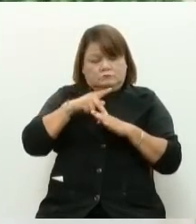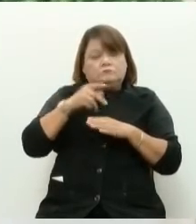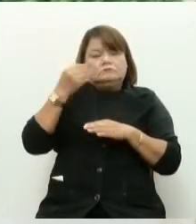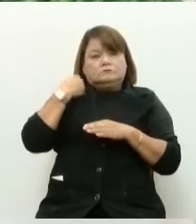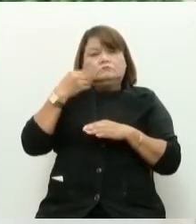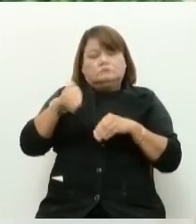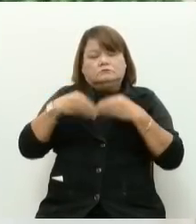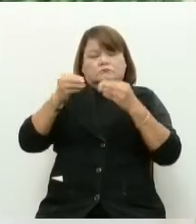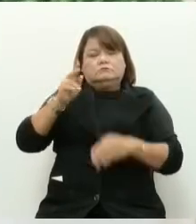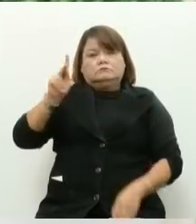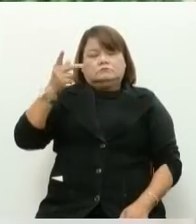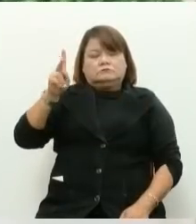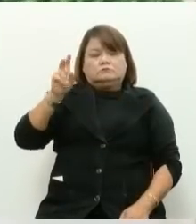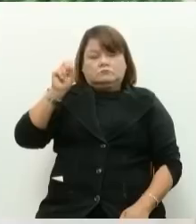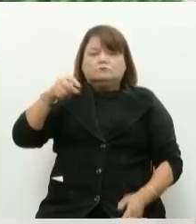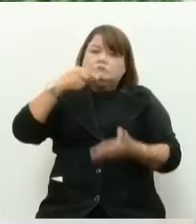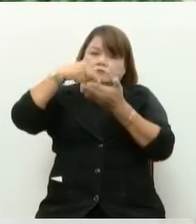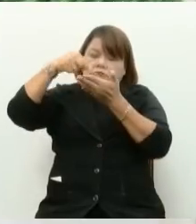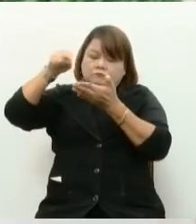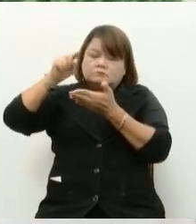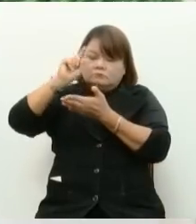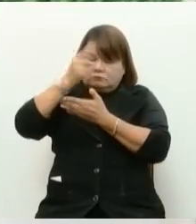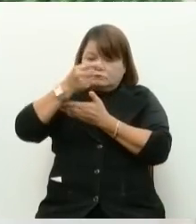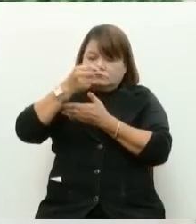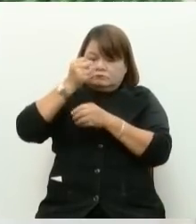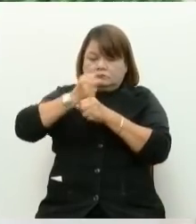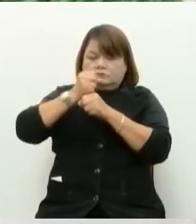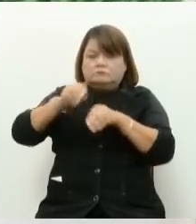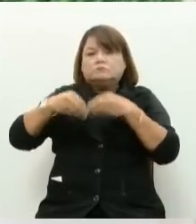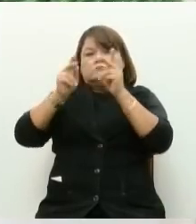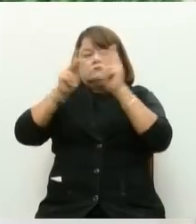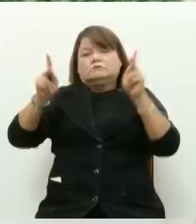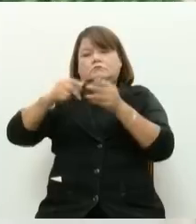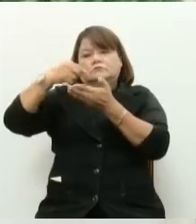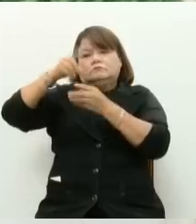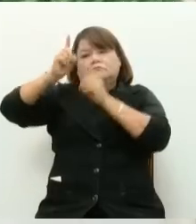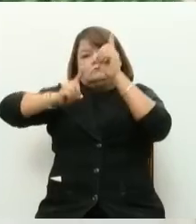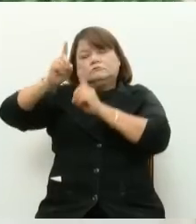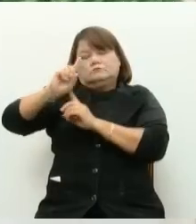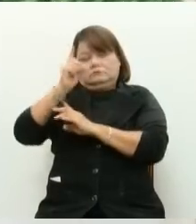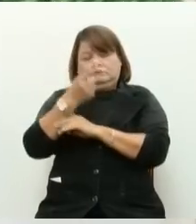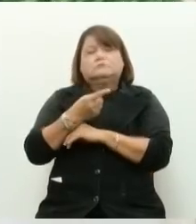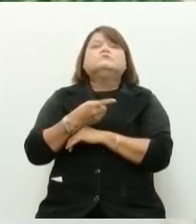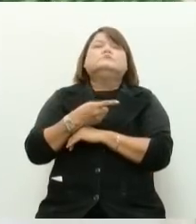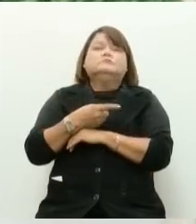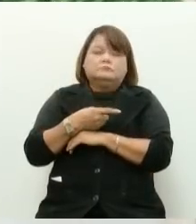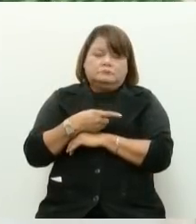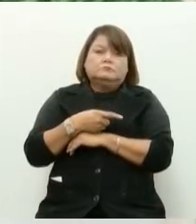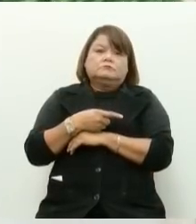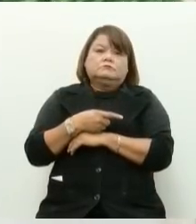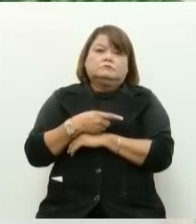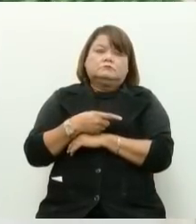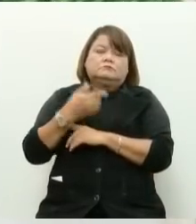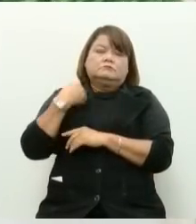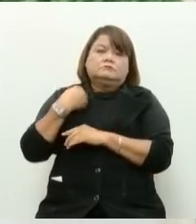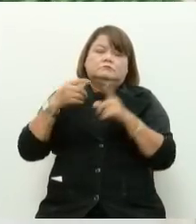ะครับเพื่อให้กกส.เนี่ยตรวจสอบแล้วก็ดำเนินการให้คณะกรรมการประเมินอีกครั้งหนึ่งนะครับในกรณีที่ไม่ผ่านการประเมินนะครับแล้ว